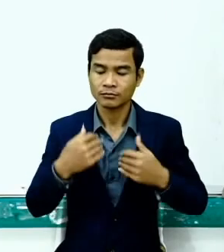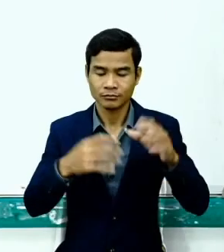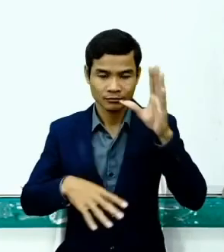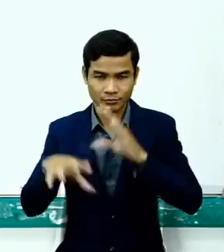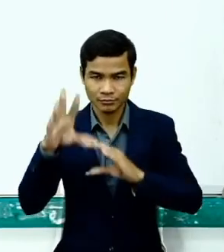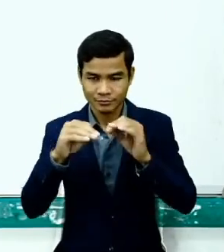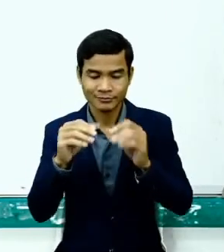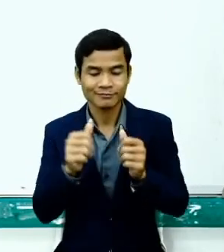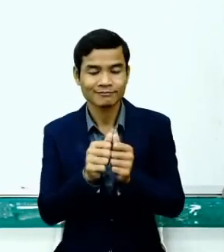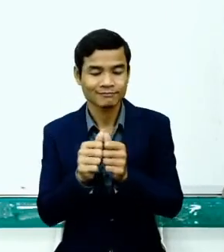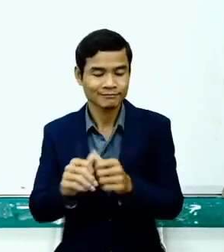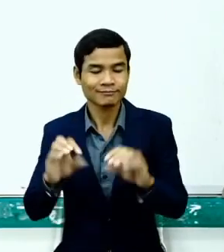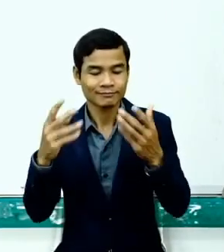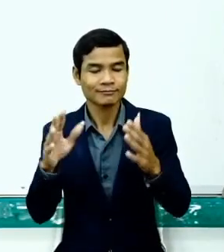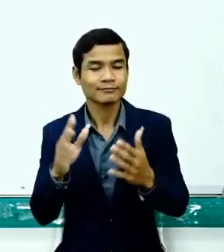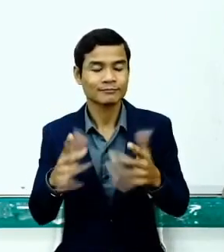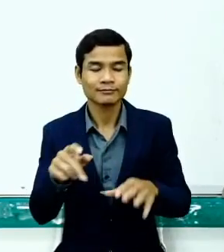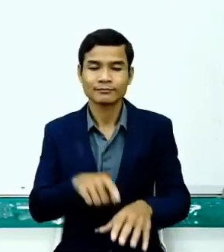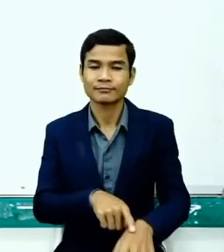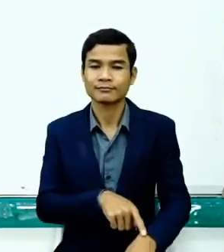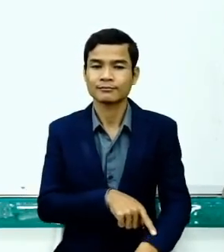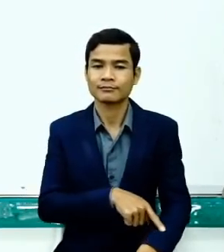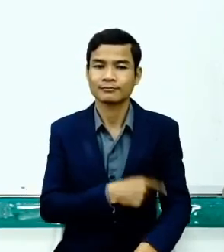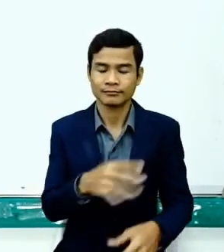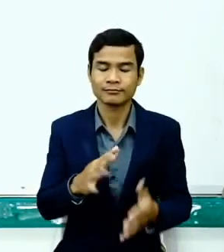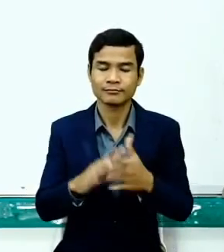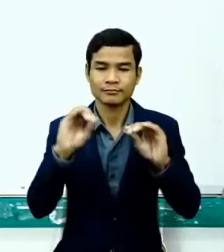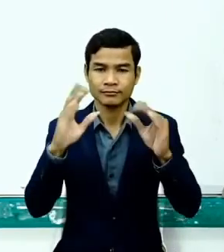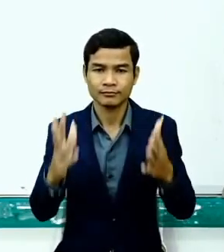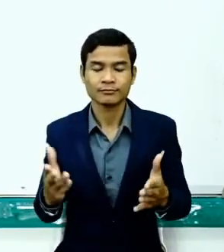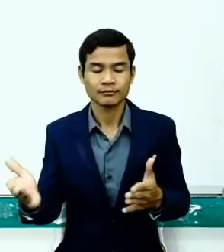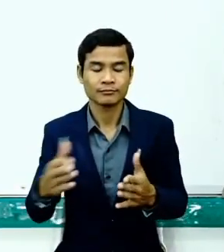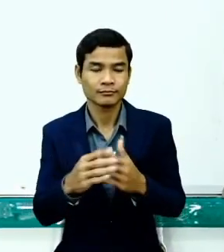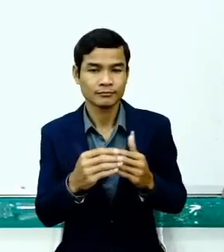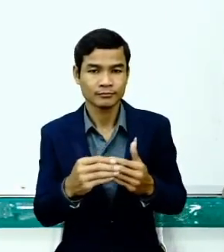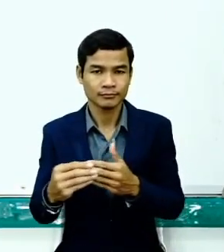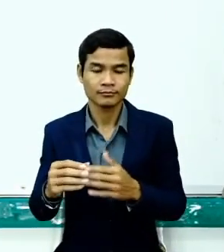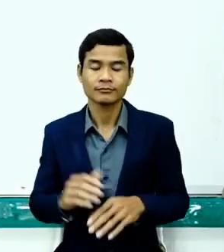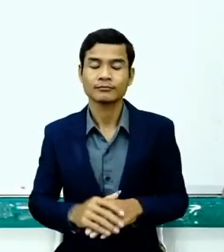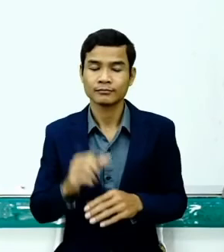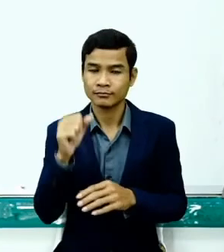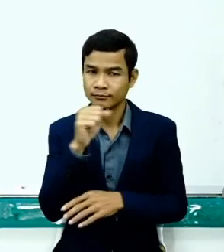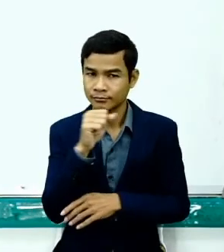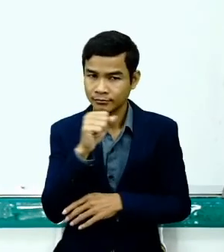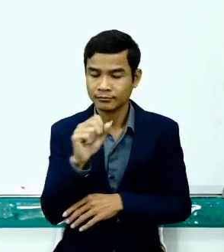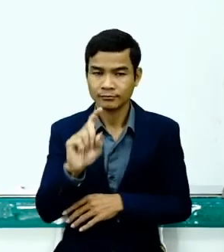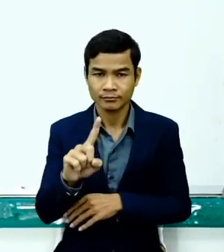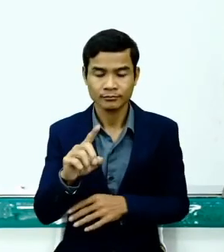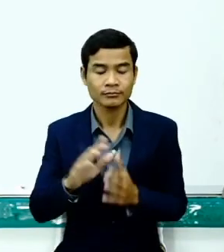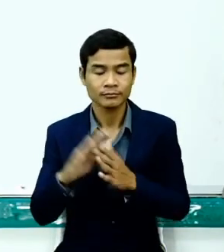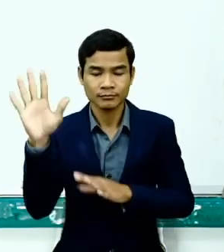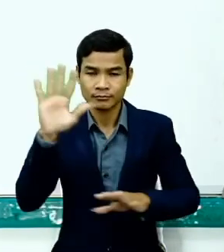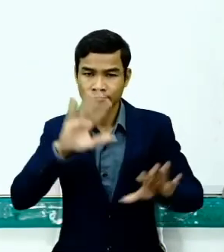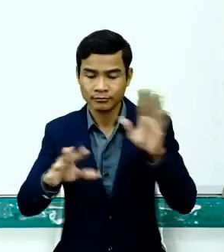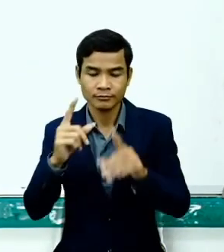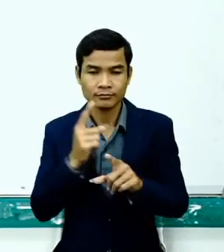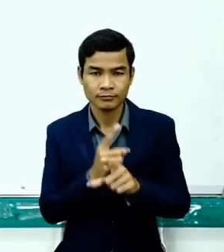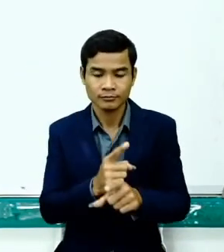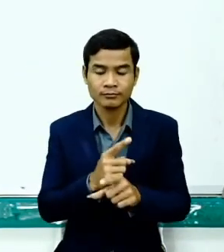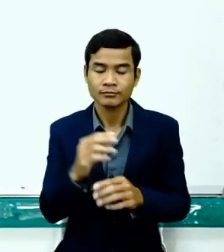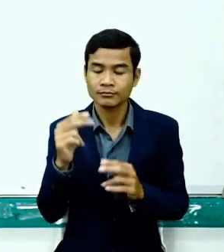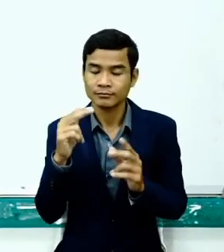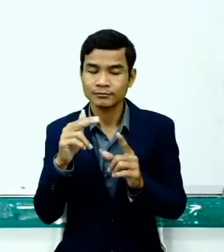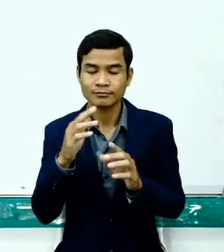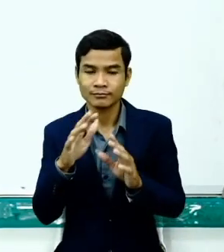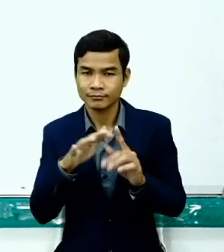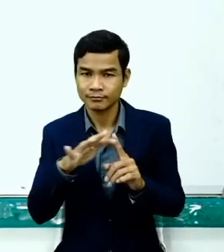នកគ្រូរឿងយូរដែរហើយអញ្ចឹងអ្នកគ្រូនិងនាំកូនកូនច្រៀងបទចម្រៀងហើយធ្វើកាយវិការទៅតាមបទ